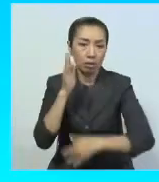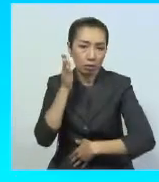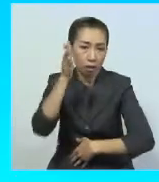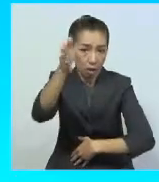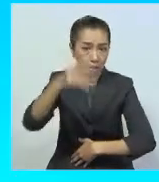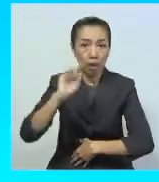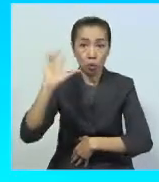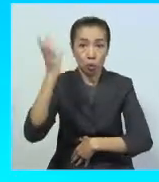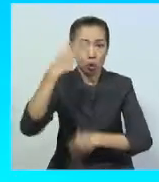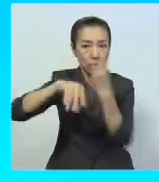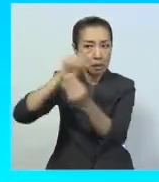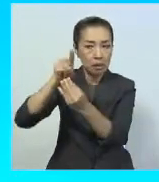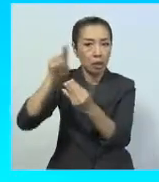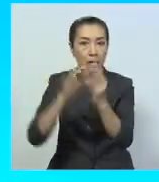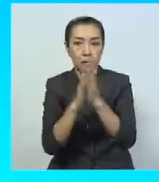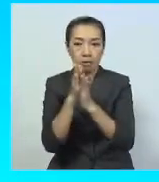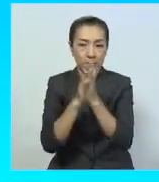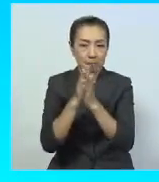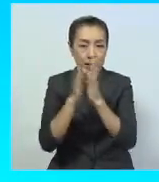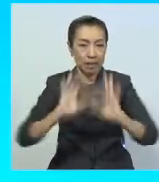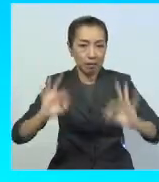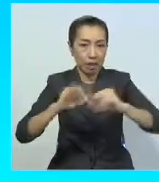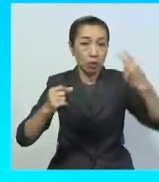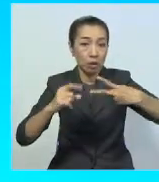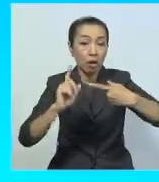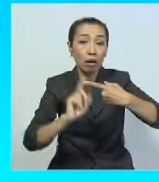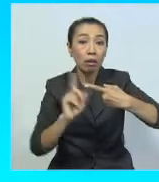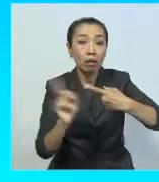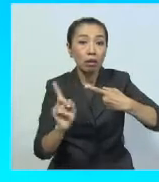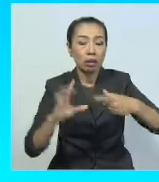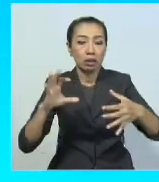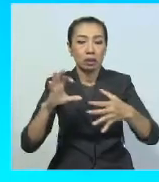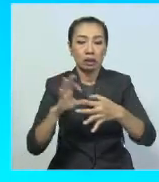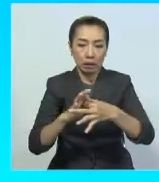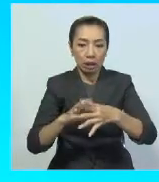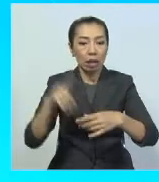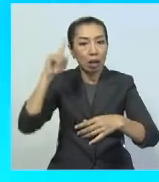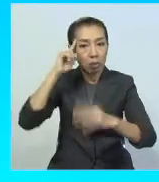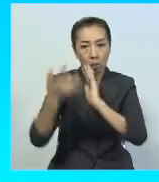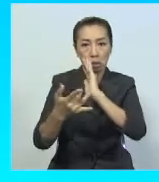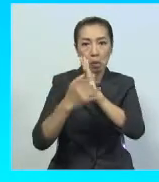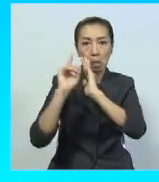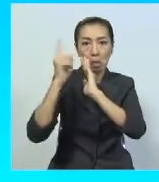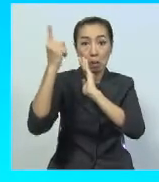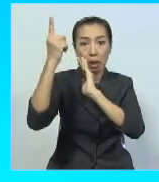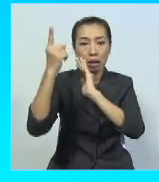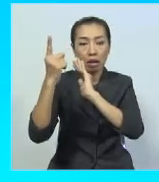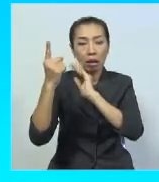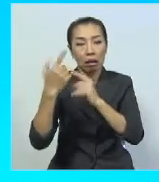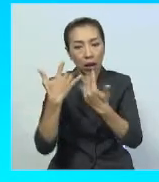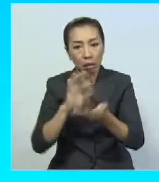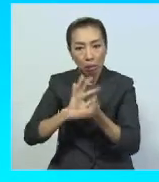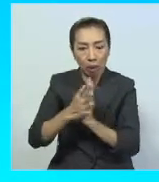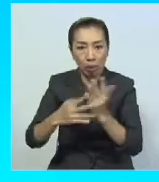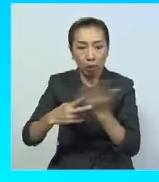คตเศรษฐกิจโลกเนี่ยจะมีความท้าทายอยู่2อย่างด้วยกันอย่างแรกก็คือเรื่องของการปรับตัวในยุคเทคโนโลยีที่หยุดชะงัก